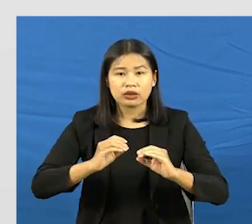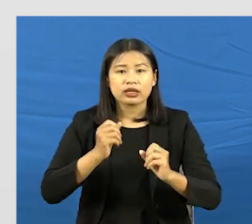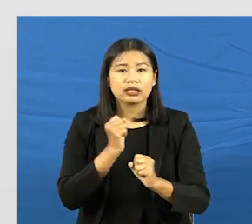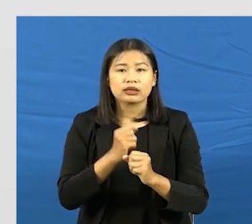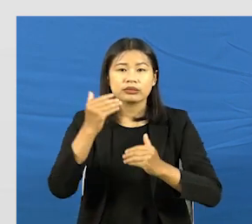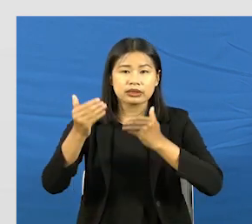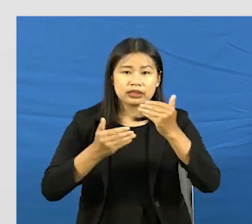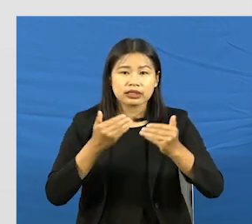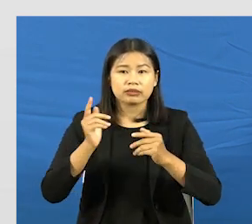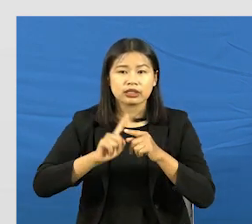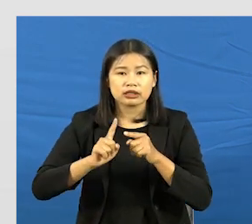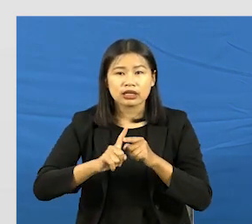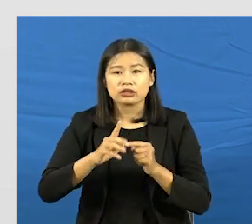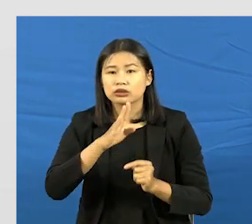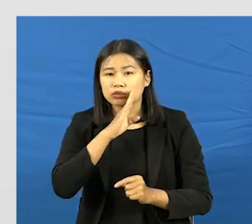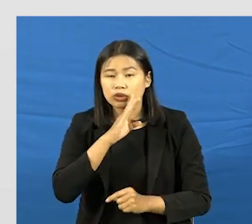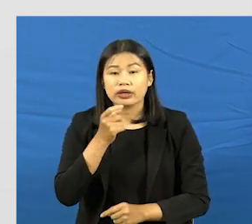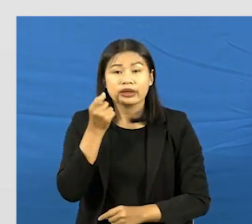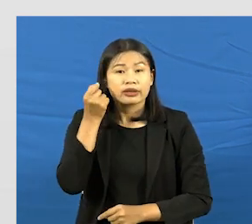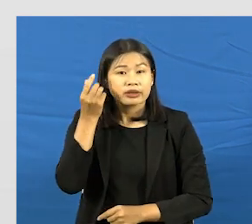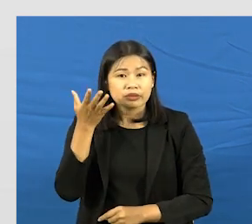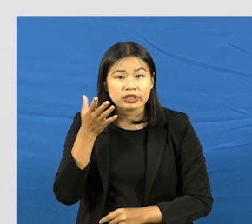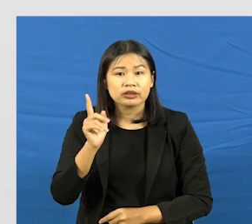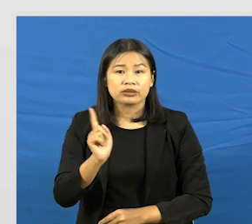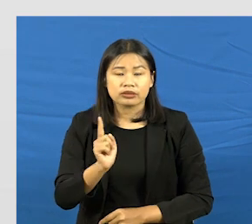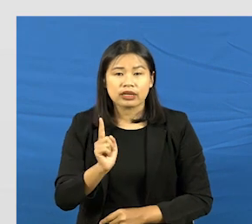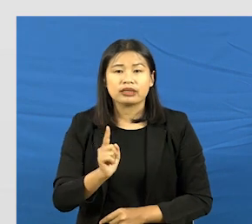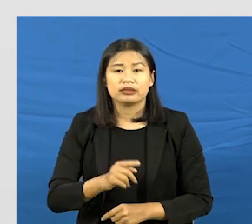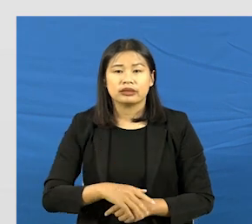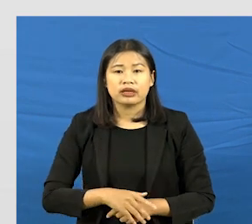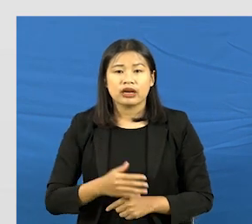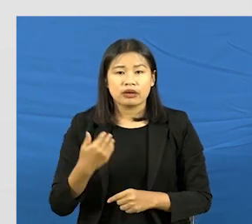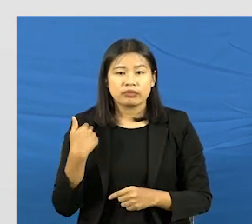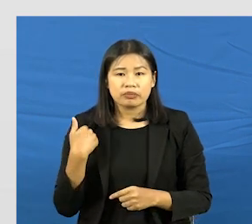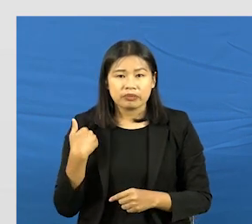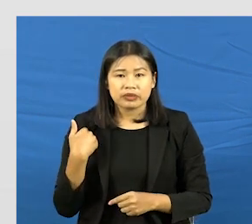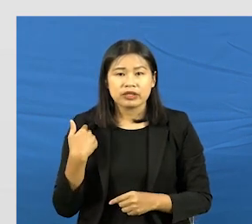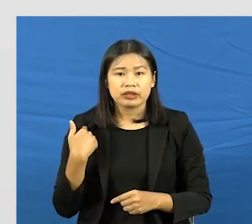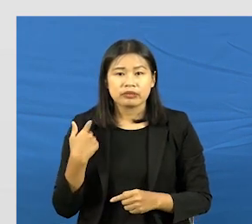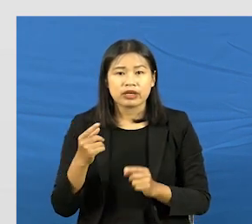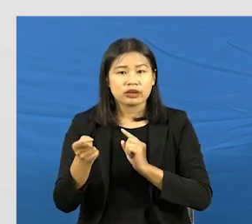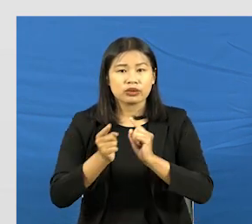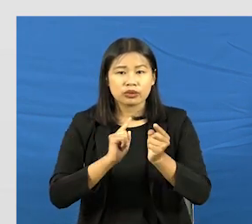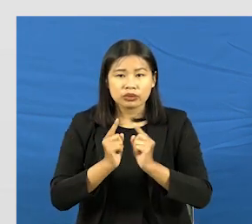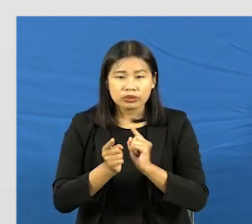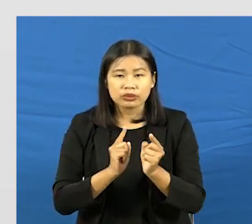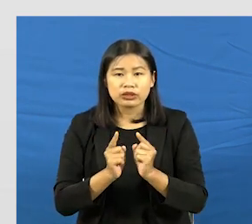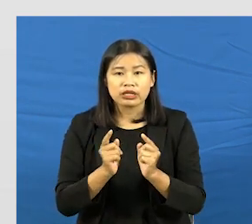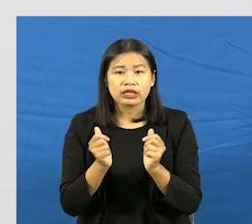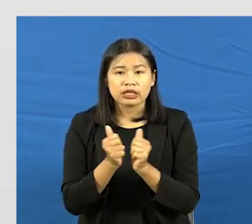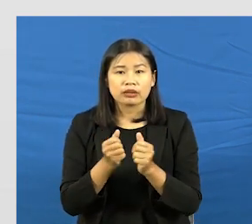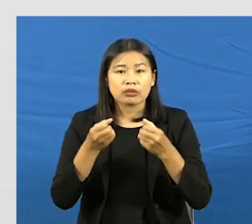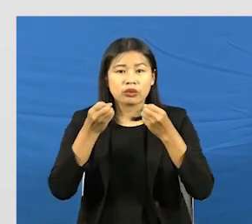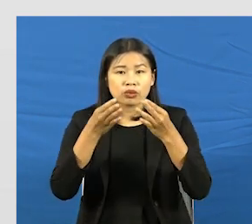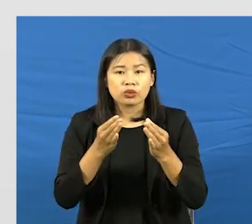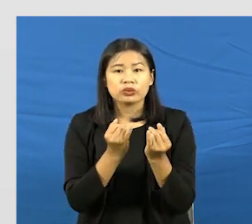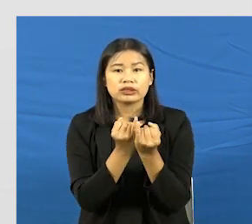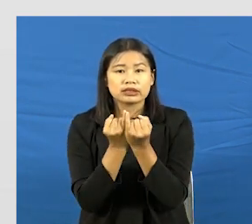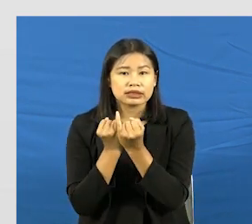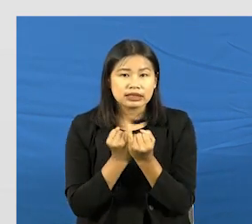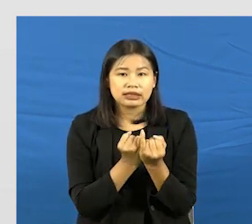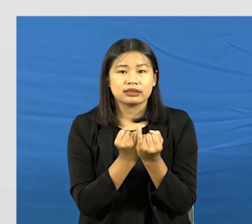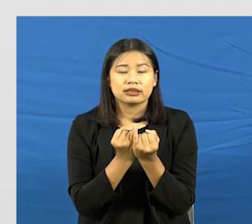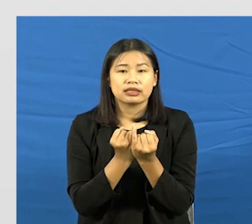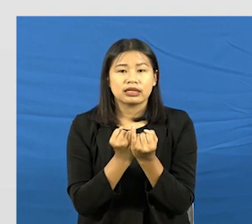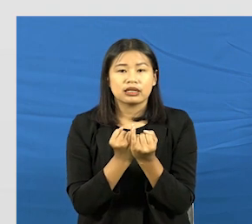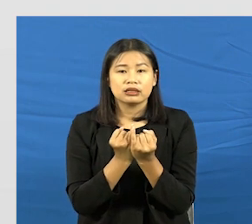ก็สามารถที่จะเข้าไปพบปะพูดคุยกับอาจารย์ที่ปรึกษานะครับหรือเจ้าหน้าที่ของทางกองพัฒน